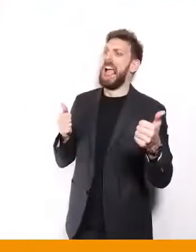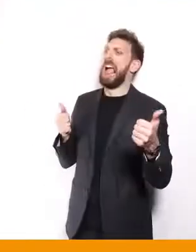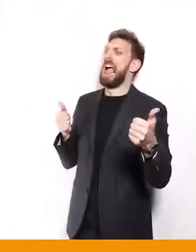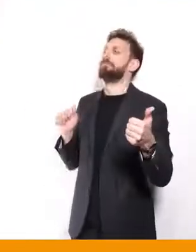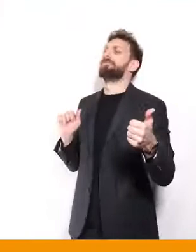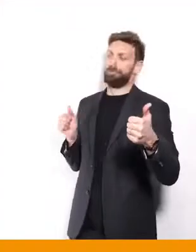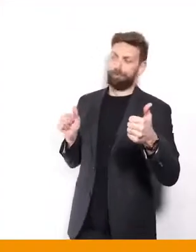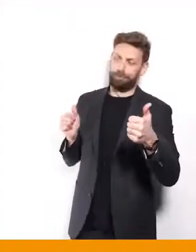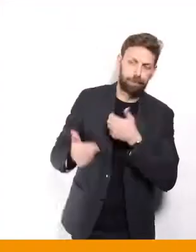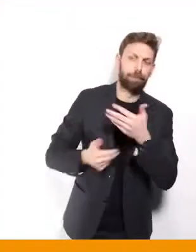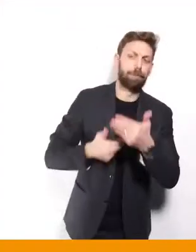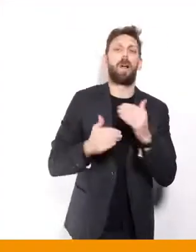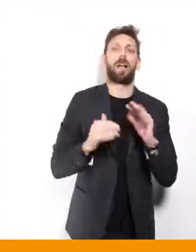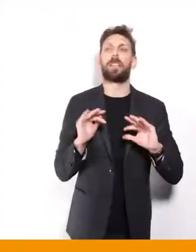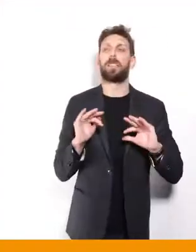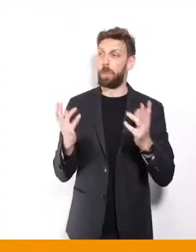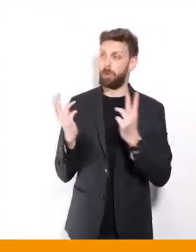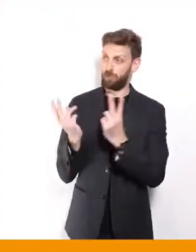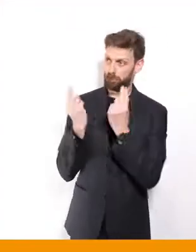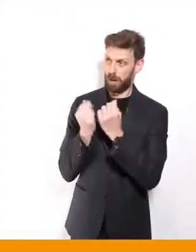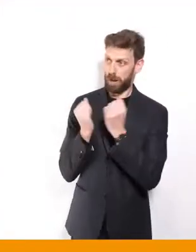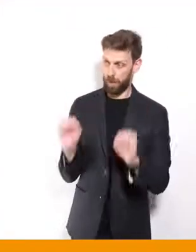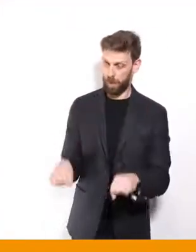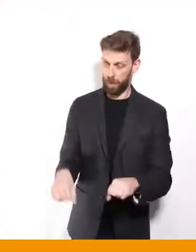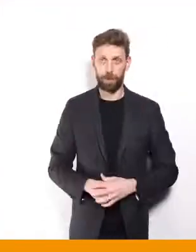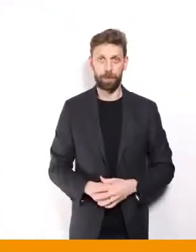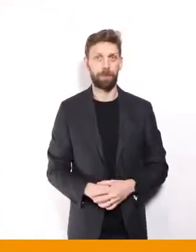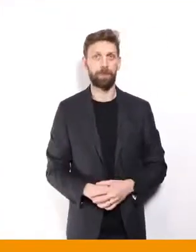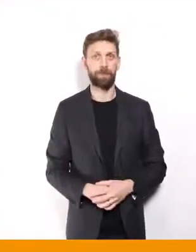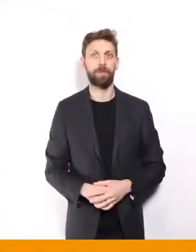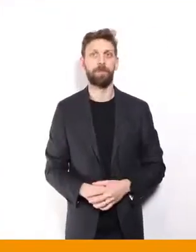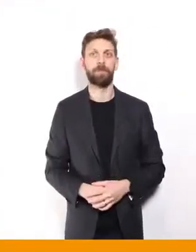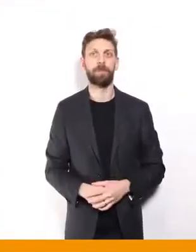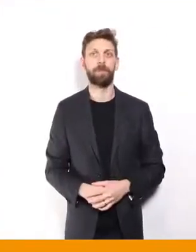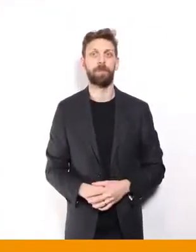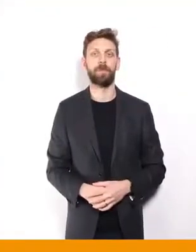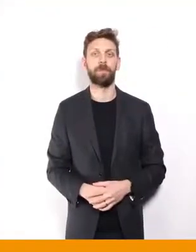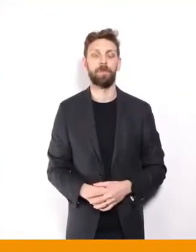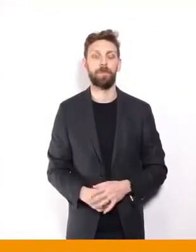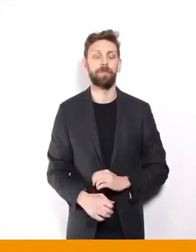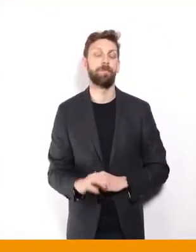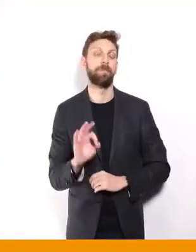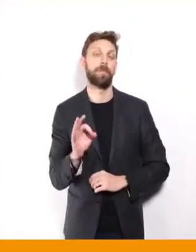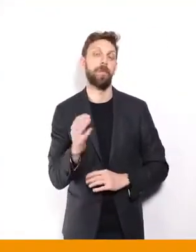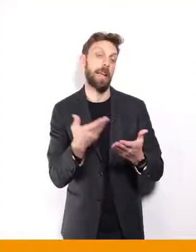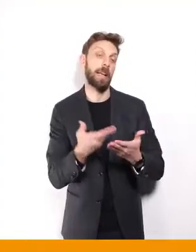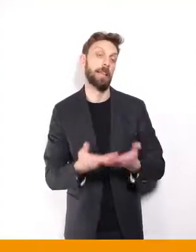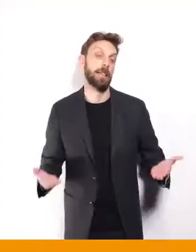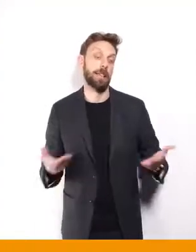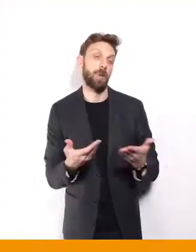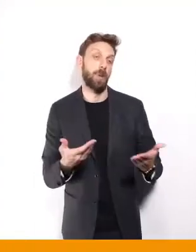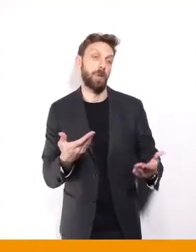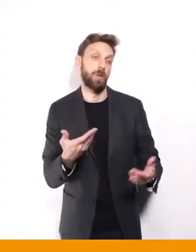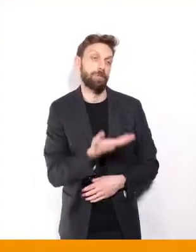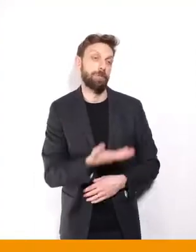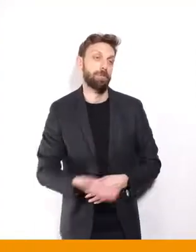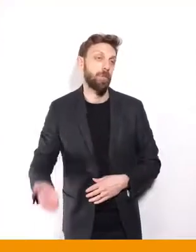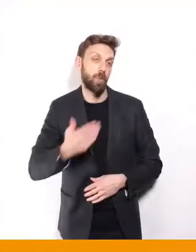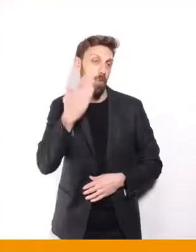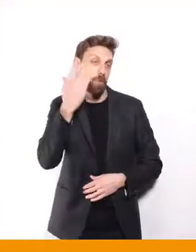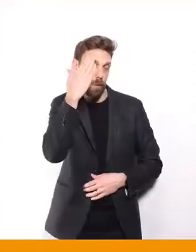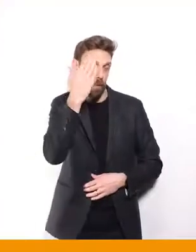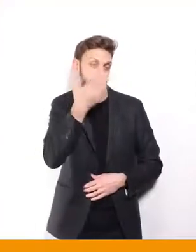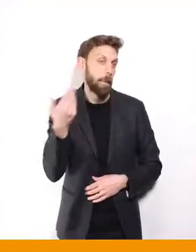progresser. Oui, parce que cette situation, vous la connaissez évidemment mieux que moi. Je veux dire, il y a une